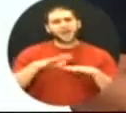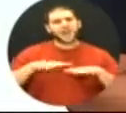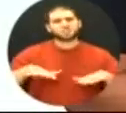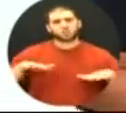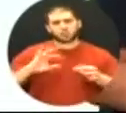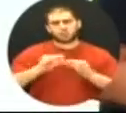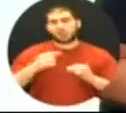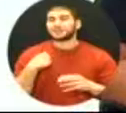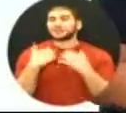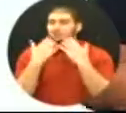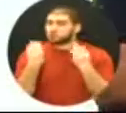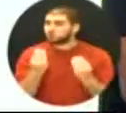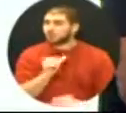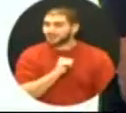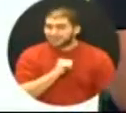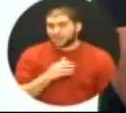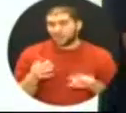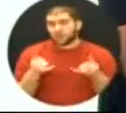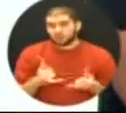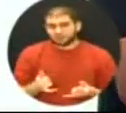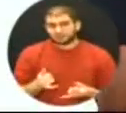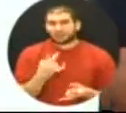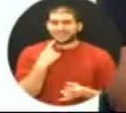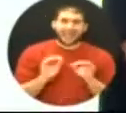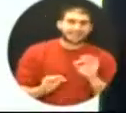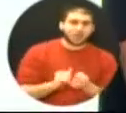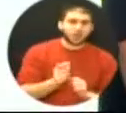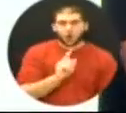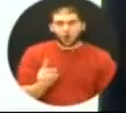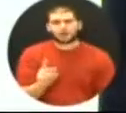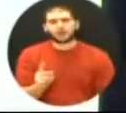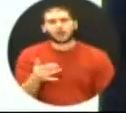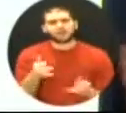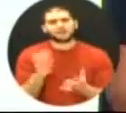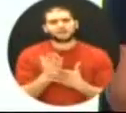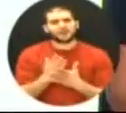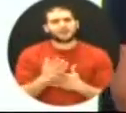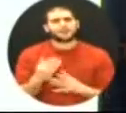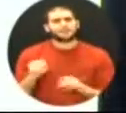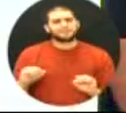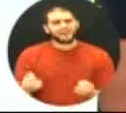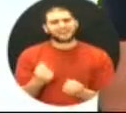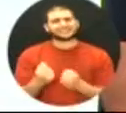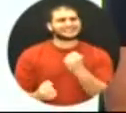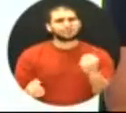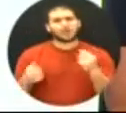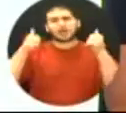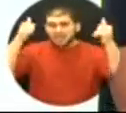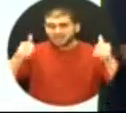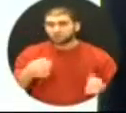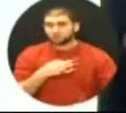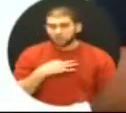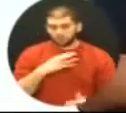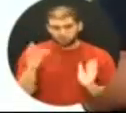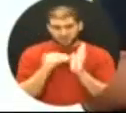ואת יודעת מה? אני אספר לך משהו מעניין. היום, תקראי לזה הסתה, לא הסתה, הוציא פעיל שמאל, את הכרזה שלנו,